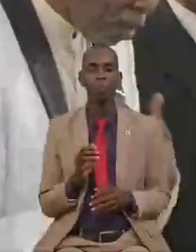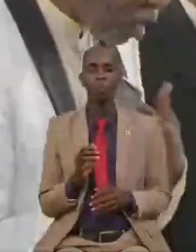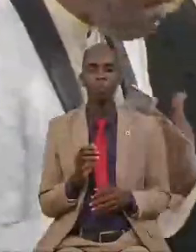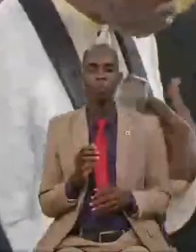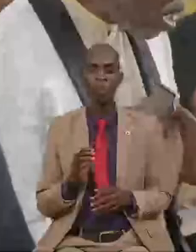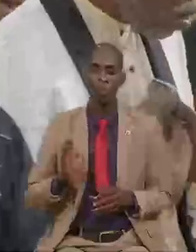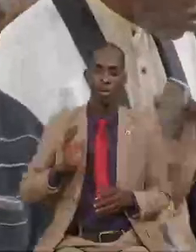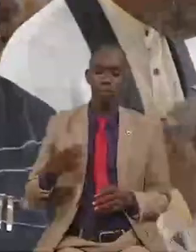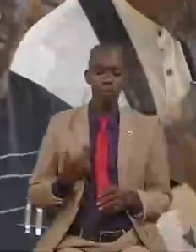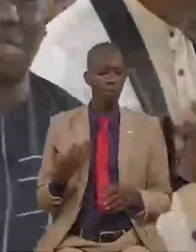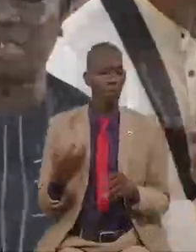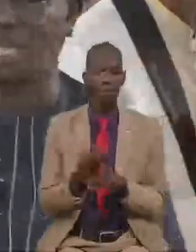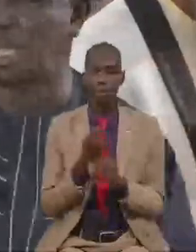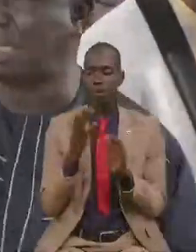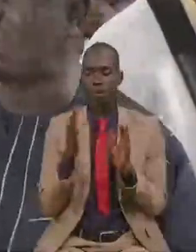gagneur d'âme,